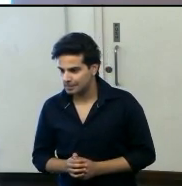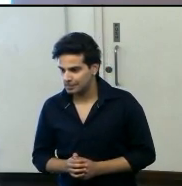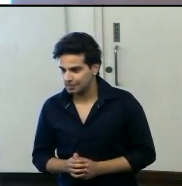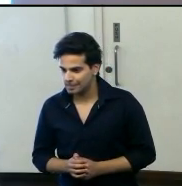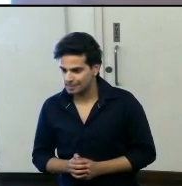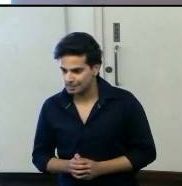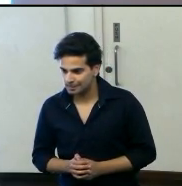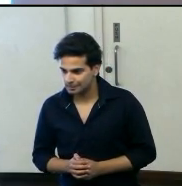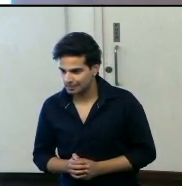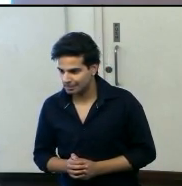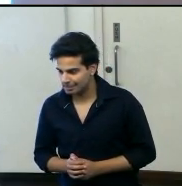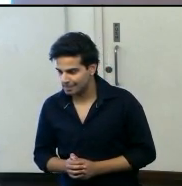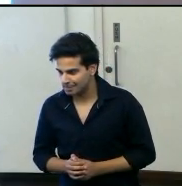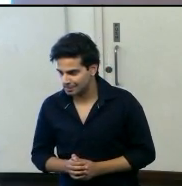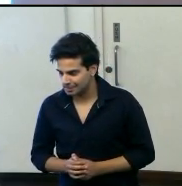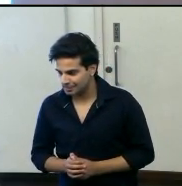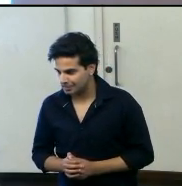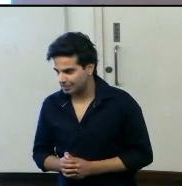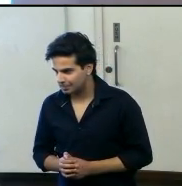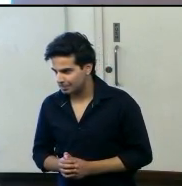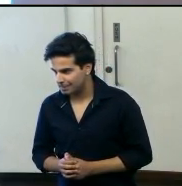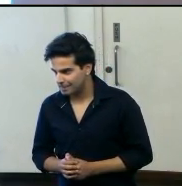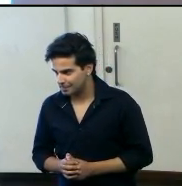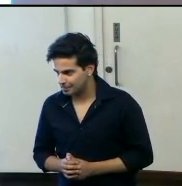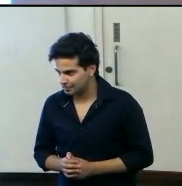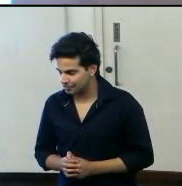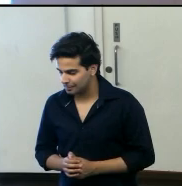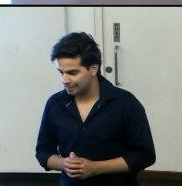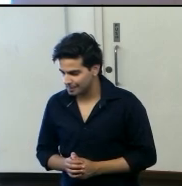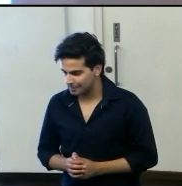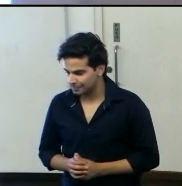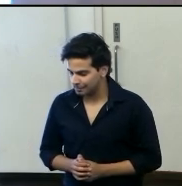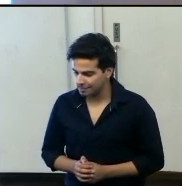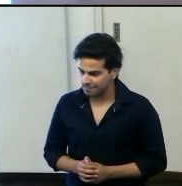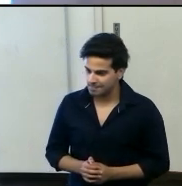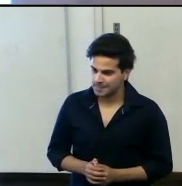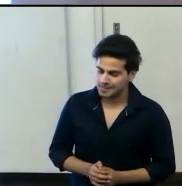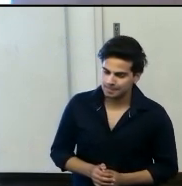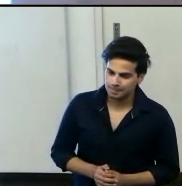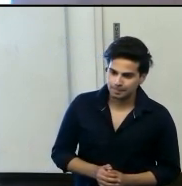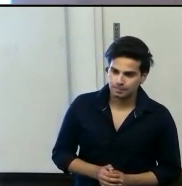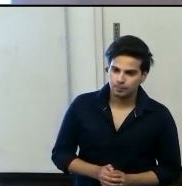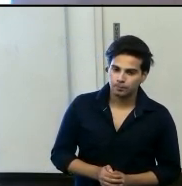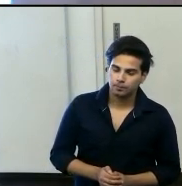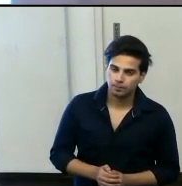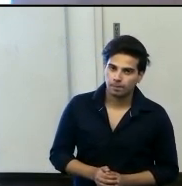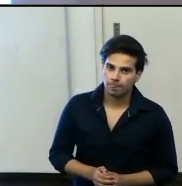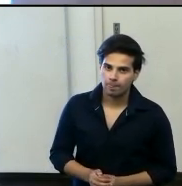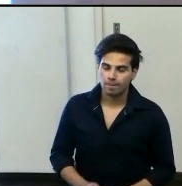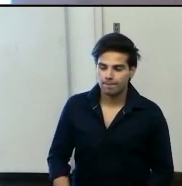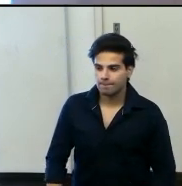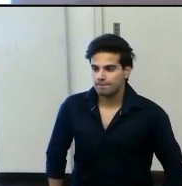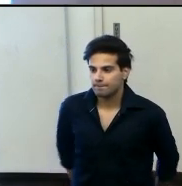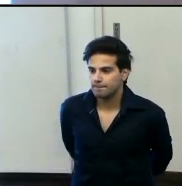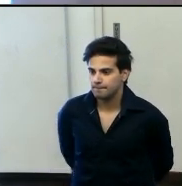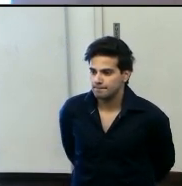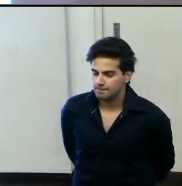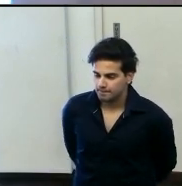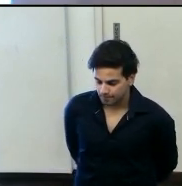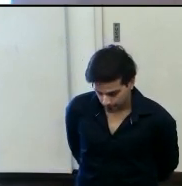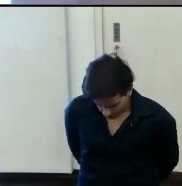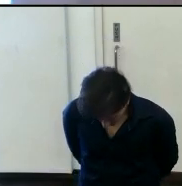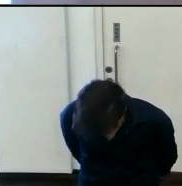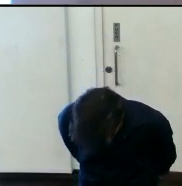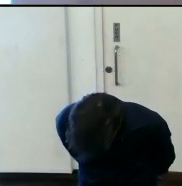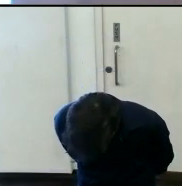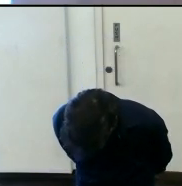ನೀನಿರಲಿಲ್ಲ. ಇವರು ನಾನೇ ಎಂದುಕೊಂಡಿದ್ದೆ ನೀಲಾಂಜನಿ ನಾನಾಗಿರಲಿಲ್ಲ. ಯಾರೀತ ನೀಲಾಂಜನಿ ನನ್ನಂತೆ ಕಂಡವನು